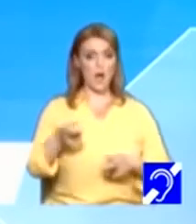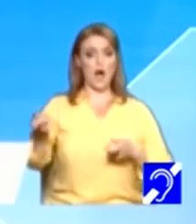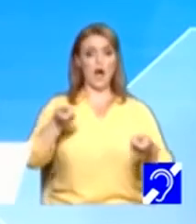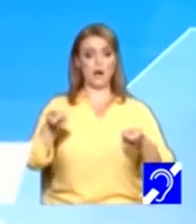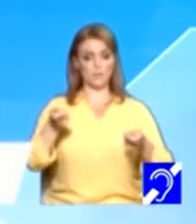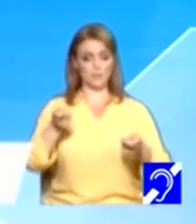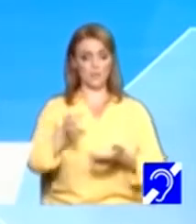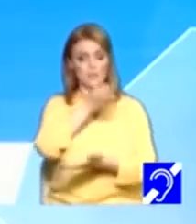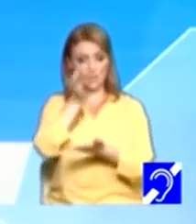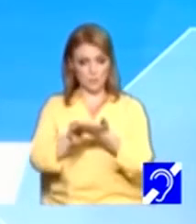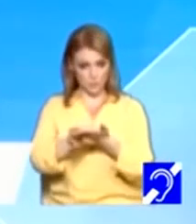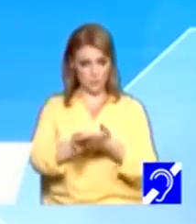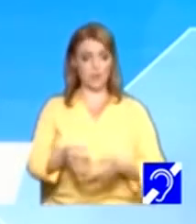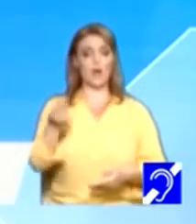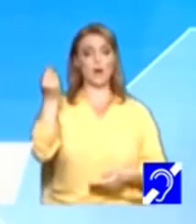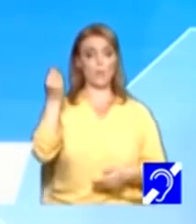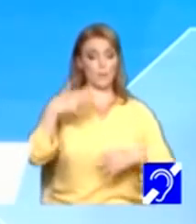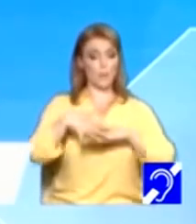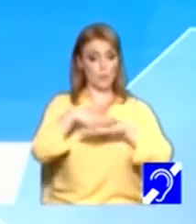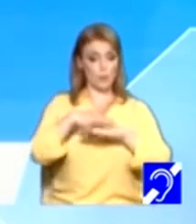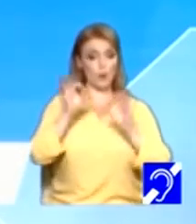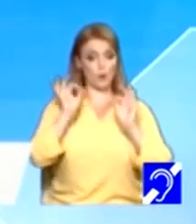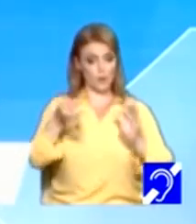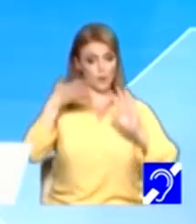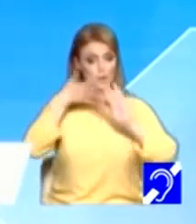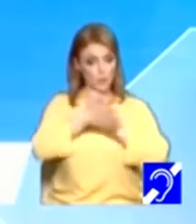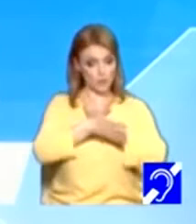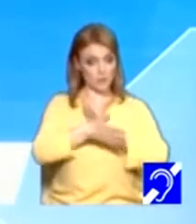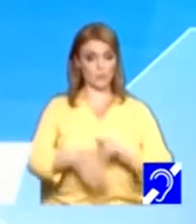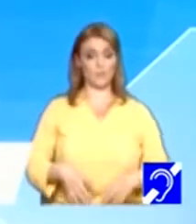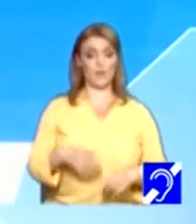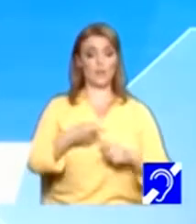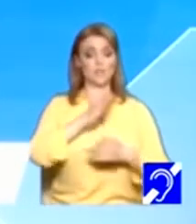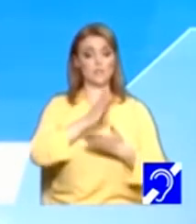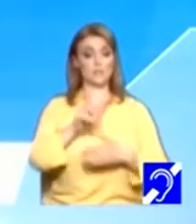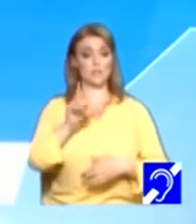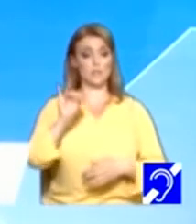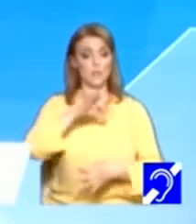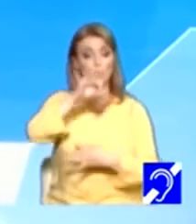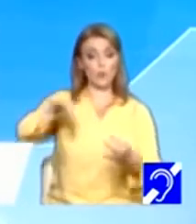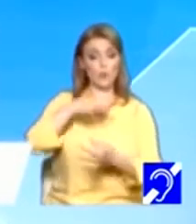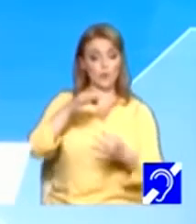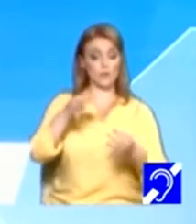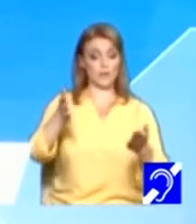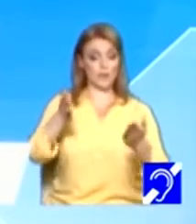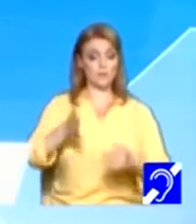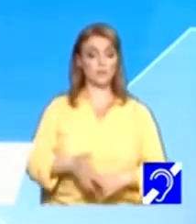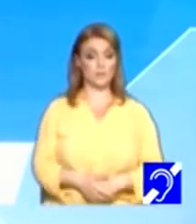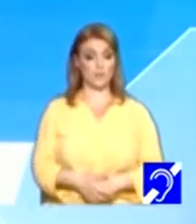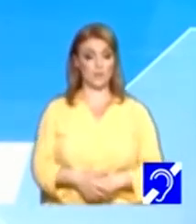publică responsabilă, înseamnă bani public cheltuit eficient, înseamnă proiecte concrete și înseamnă că